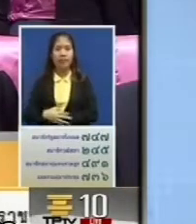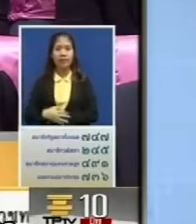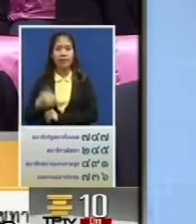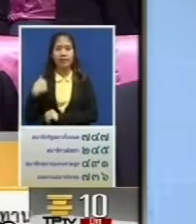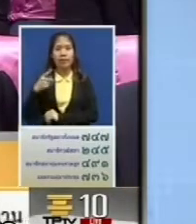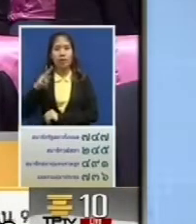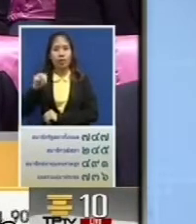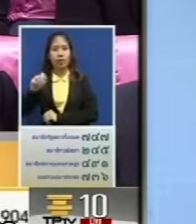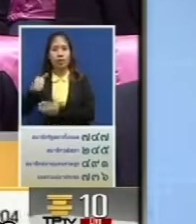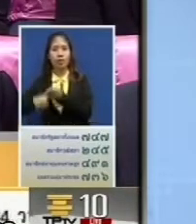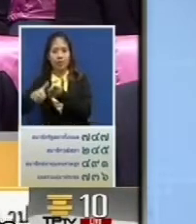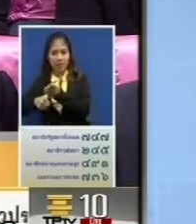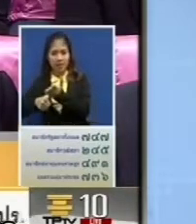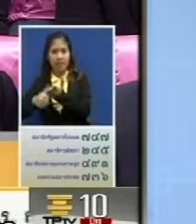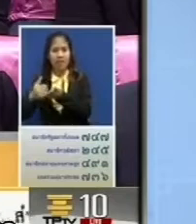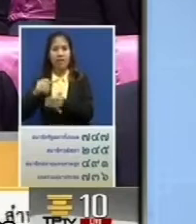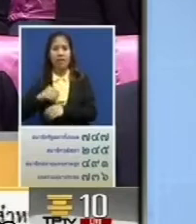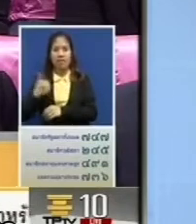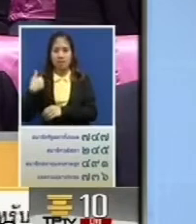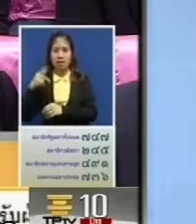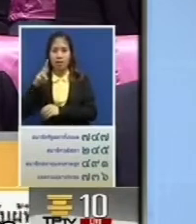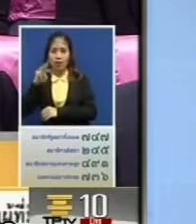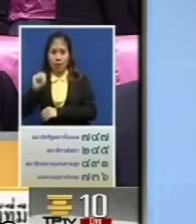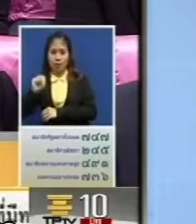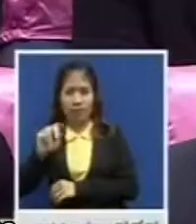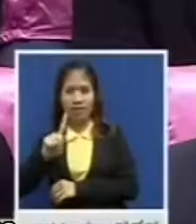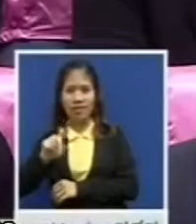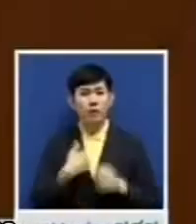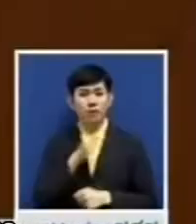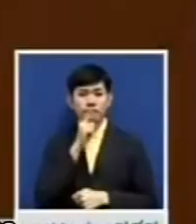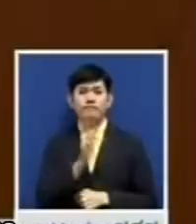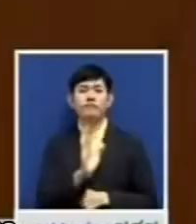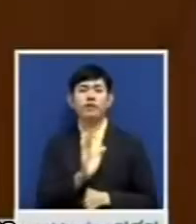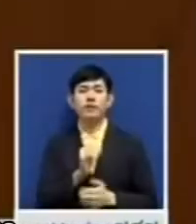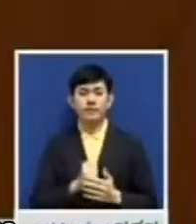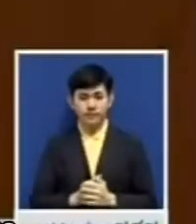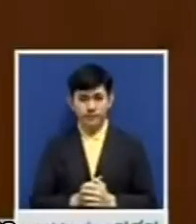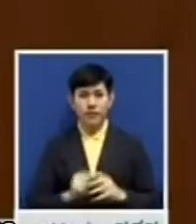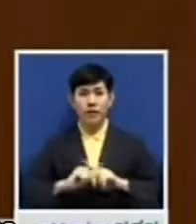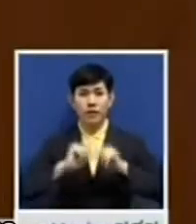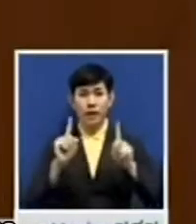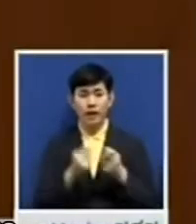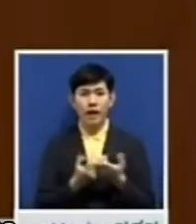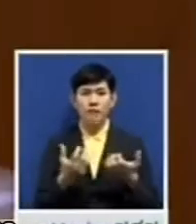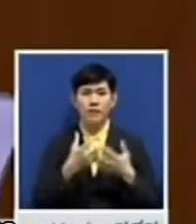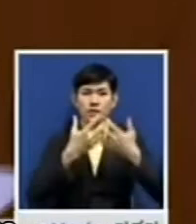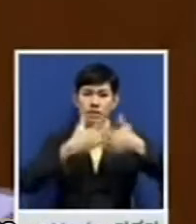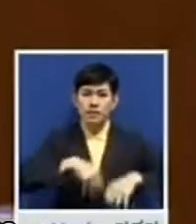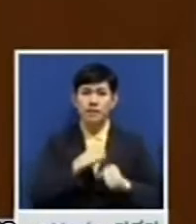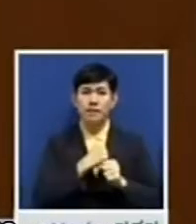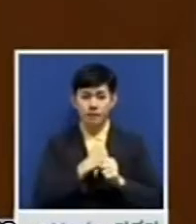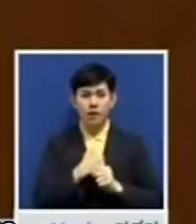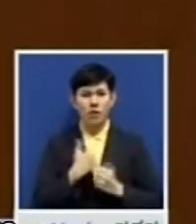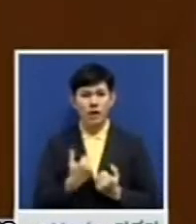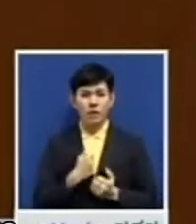ฝ่ายของสสรัฐบาลแล้วก็ของฝ่ายของสสฝ่ายค้านเนี่ยนะครับก็ยังทำกันบนพื้นฐานความสุภาพเรียบร้อยซึ่งอันนี้เนี่ยก็อา